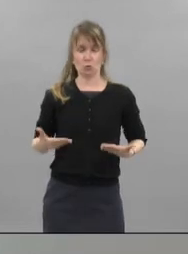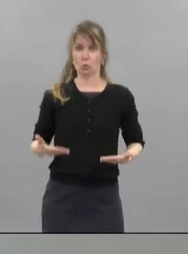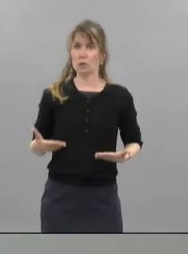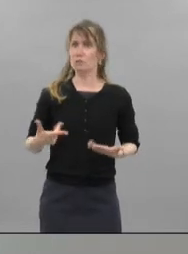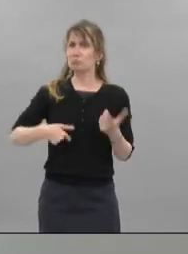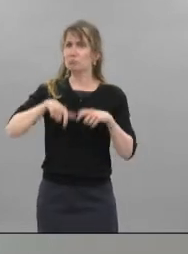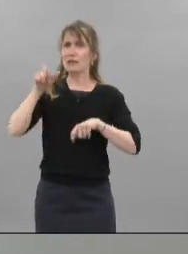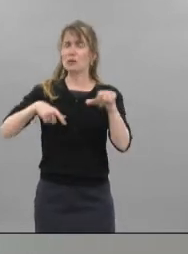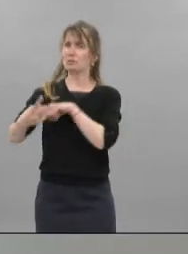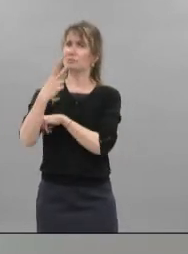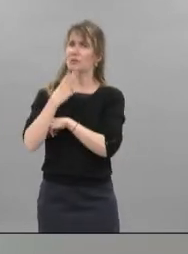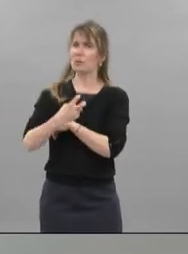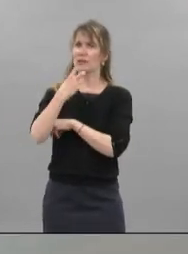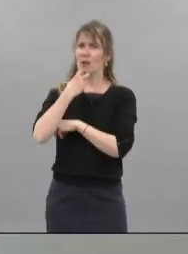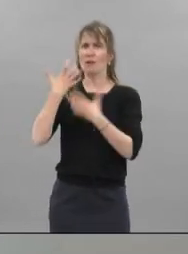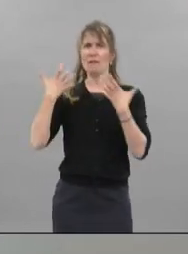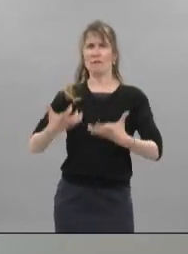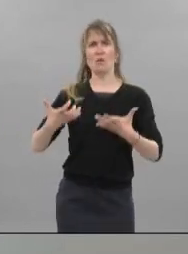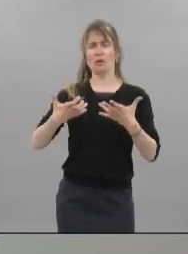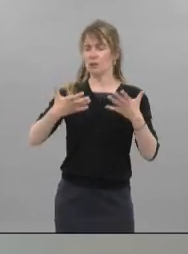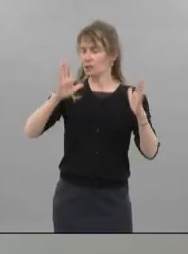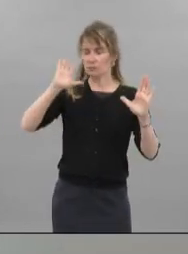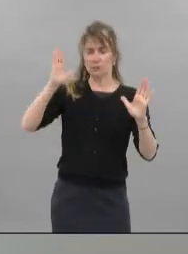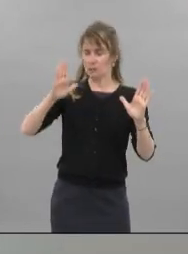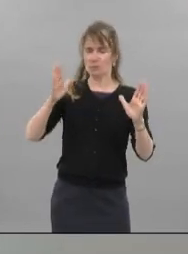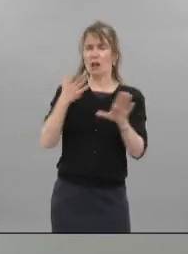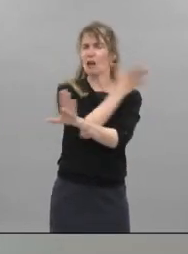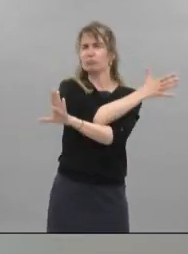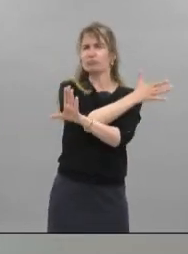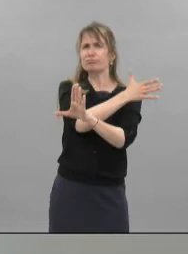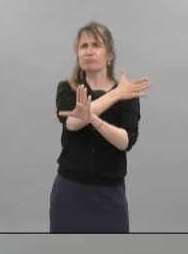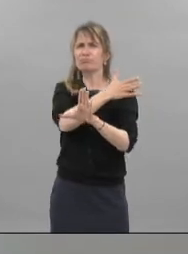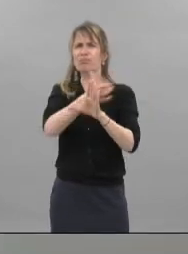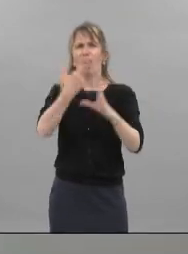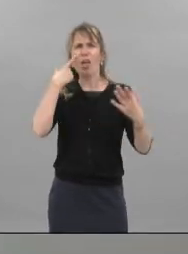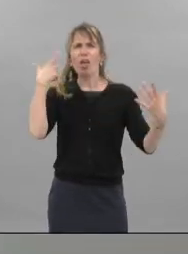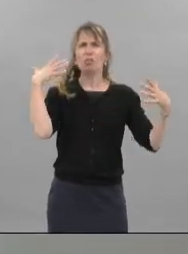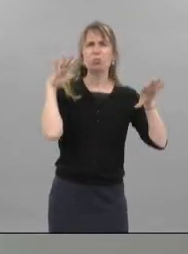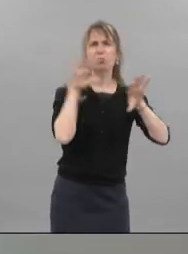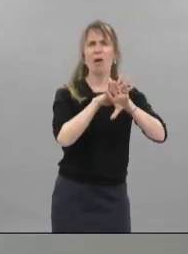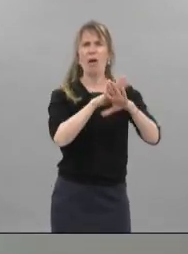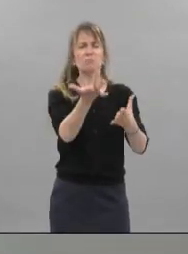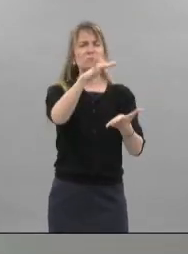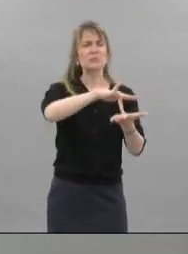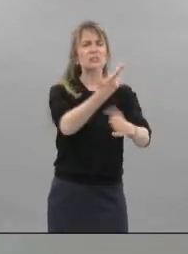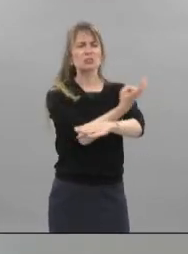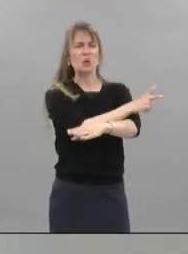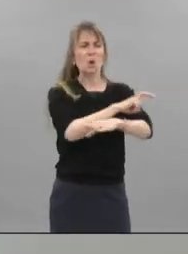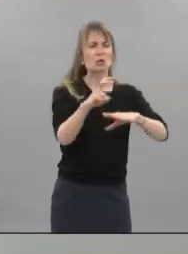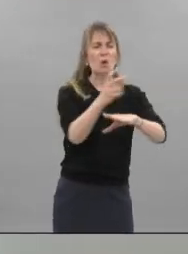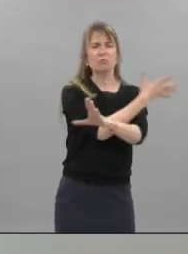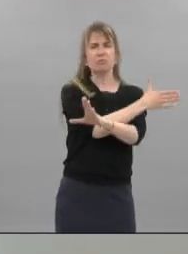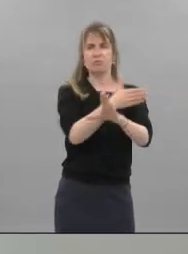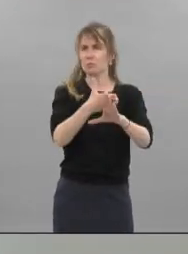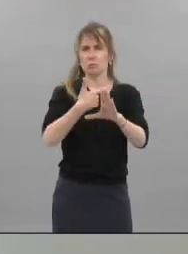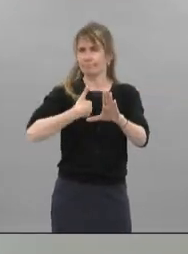souhaitent tourner eux-mêmes la page d'une longue période d'opacité sur la gestion des sites dangereux, potentiellement dangereux. Il et